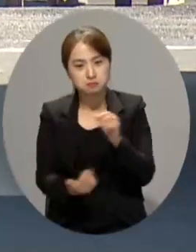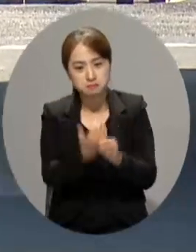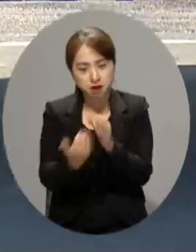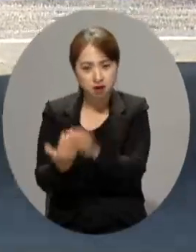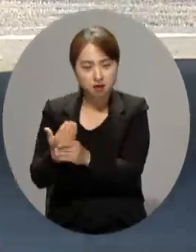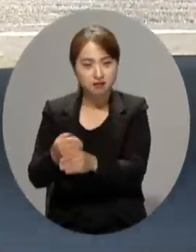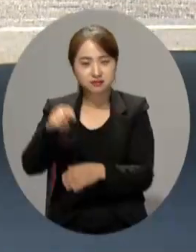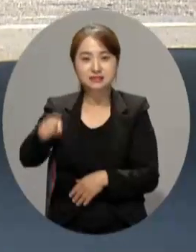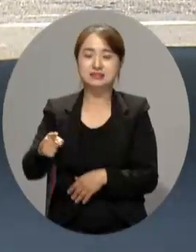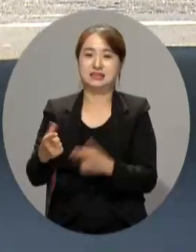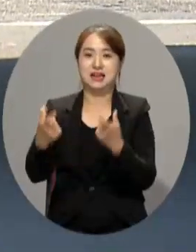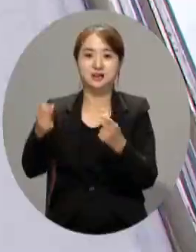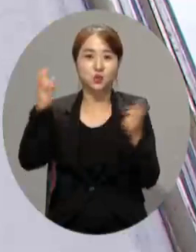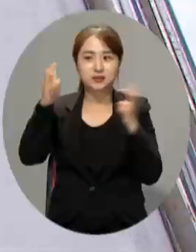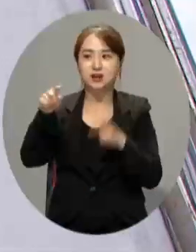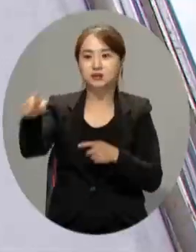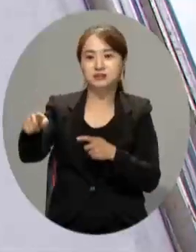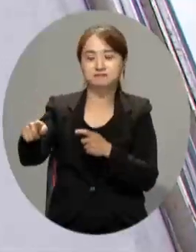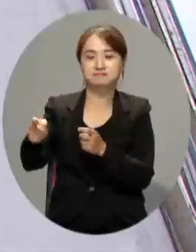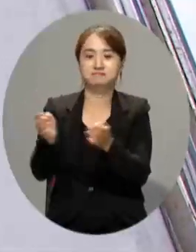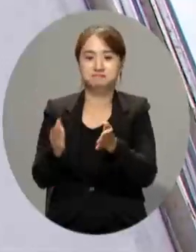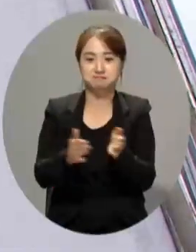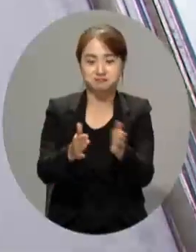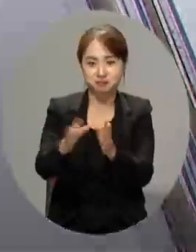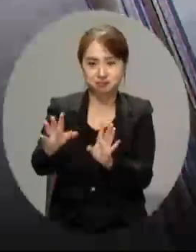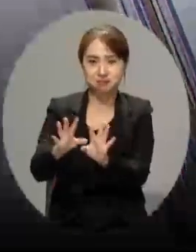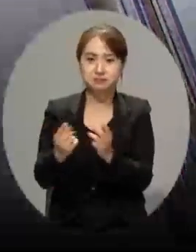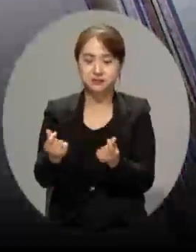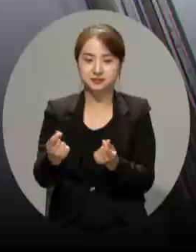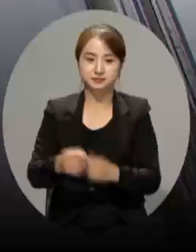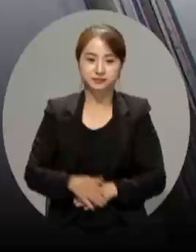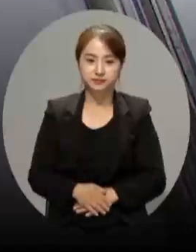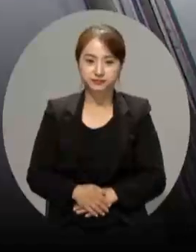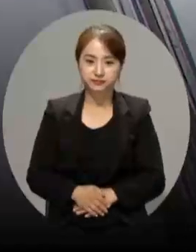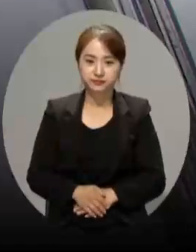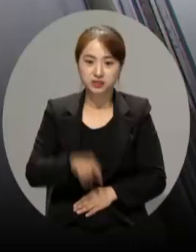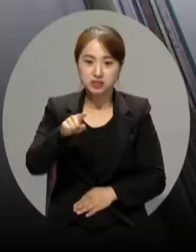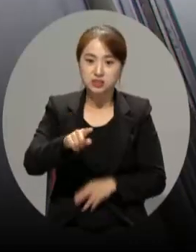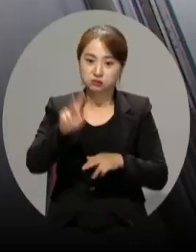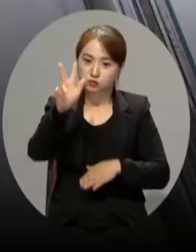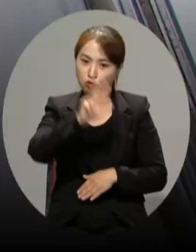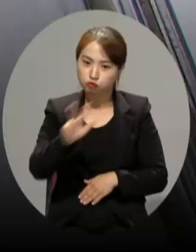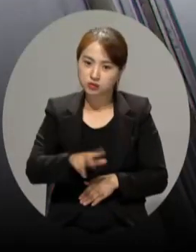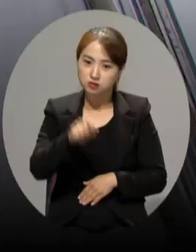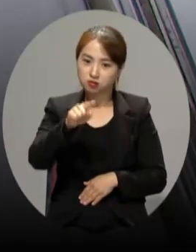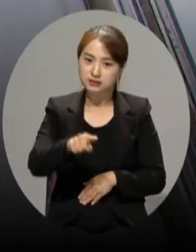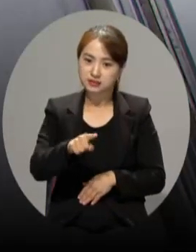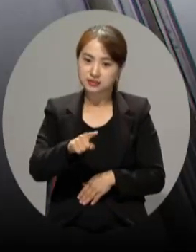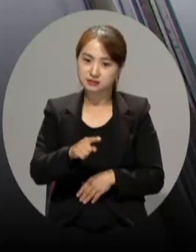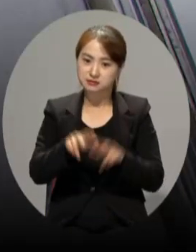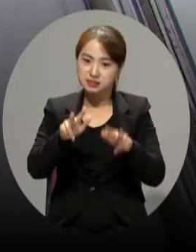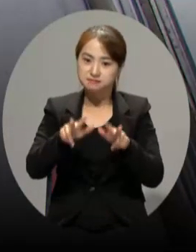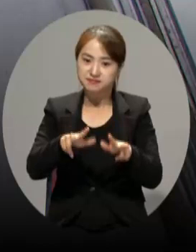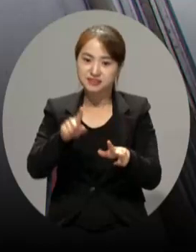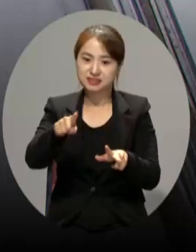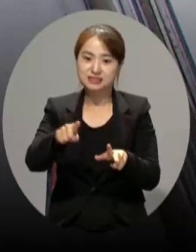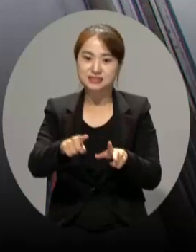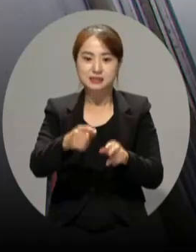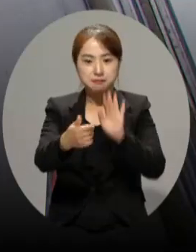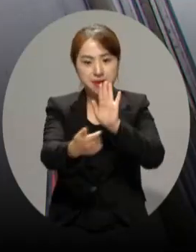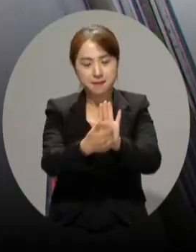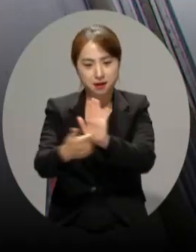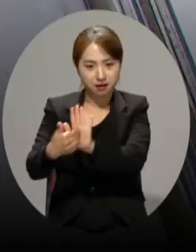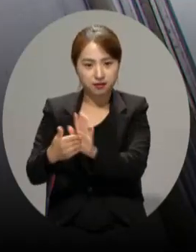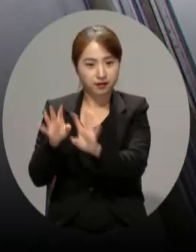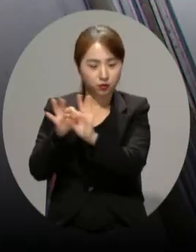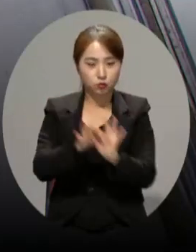세아그룹 계열사입니다. 전국에서 지금 기밀방송을 하고 있는 상황이고 재발이 되면은